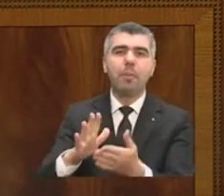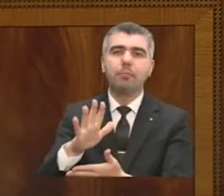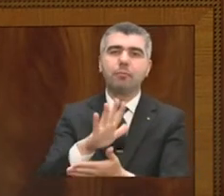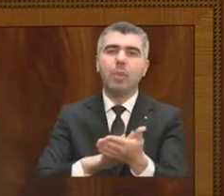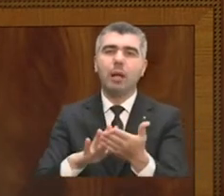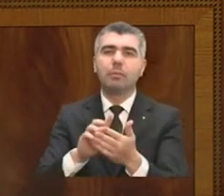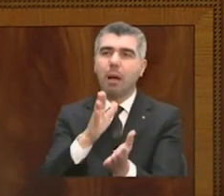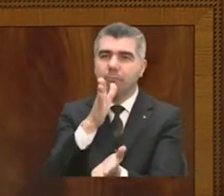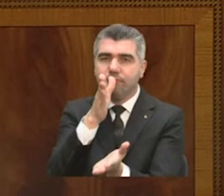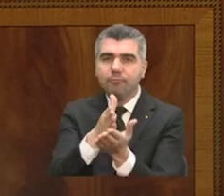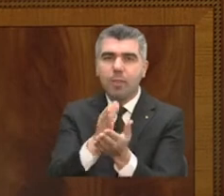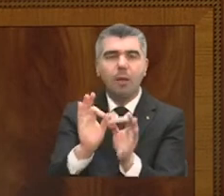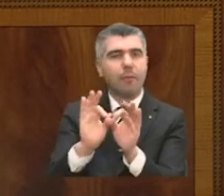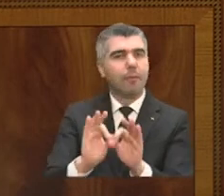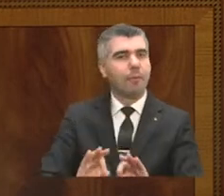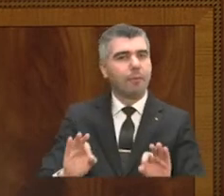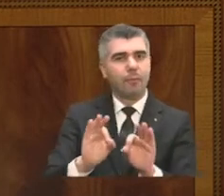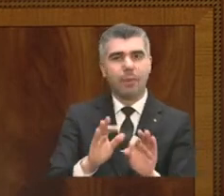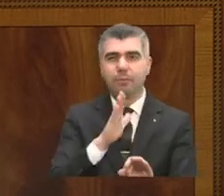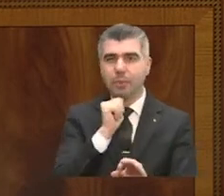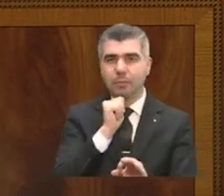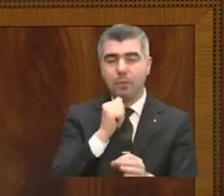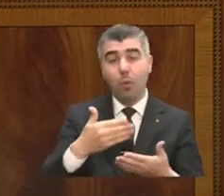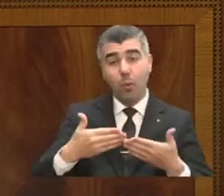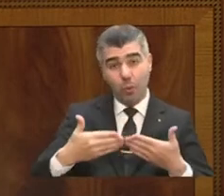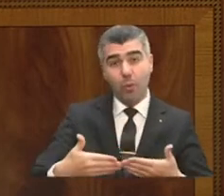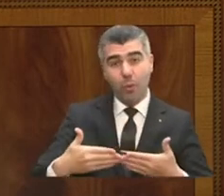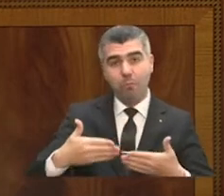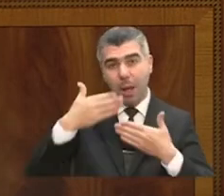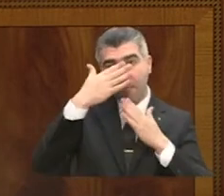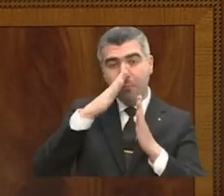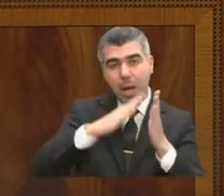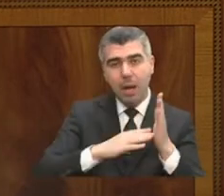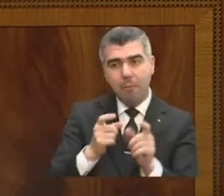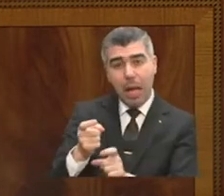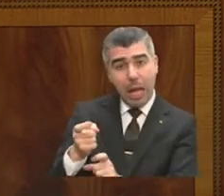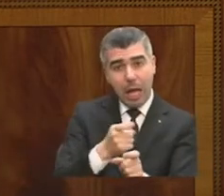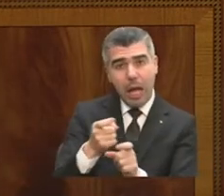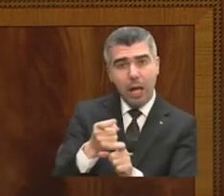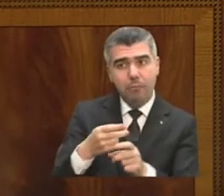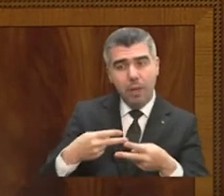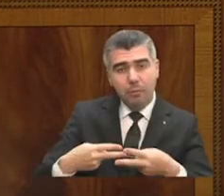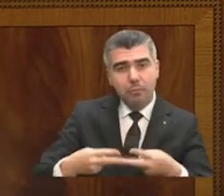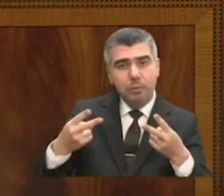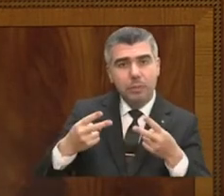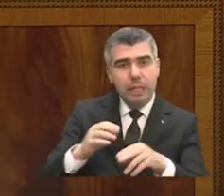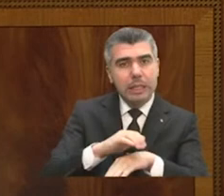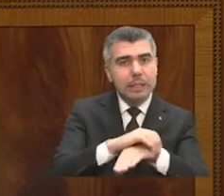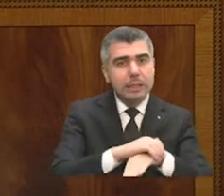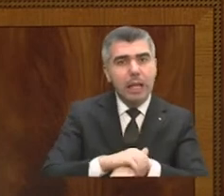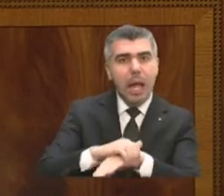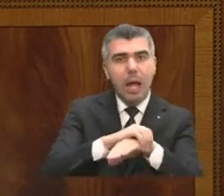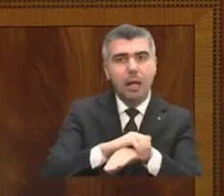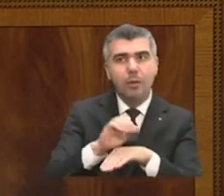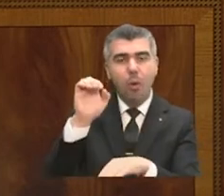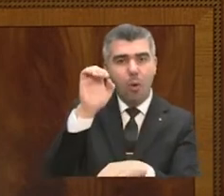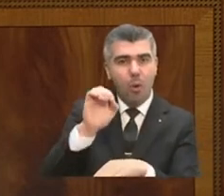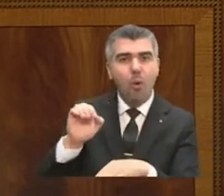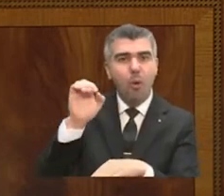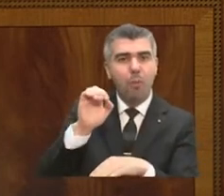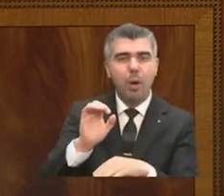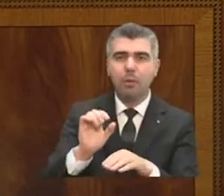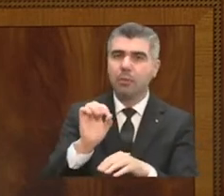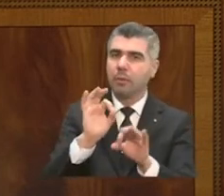alors, cette décision contre notre pays n'a aucune légitimité. Notre pays n'a déclaré